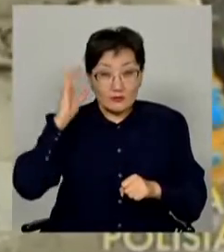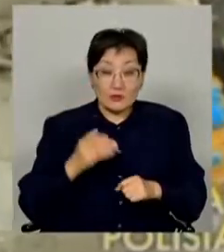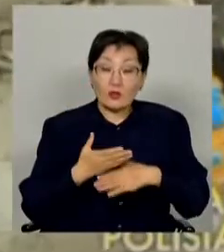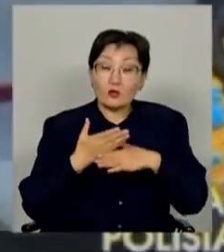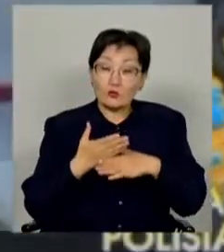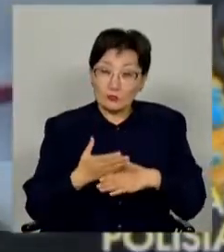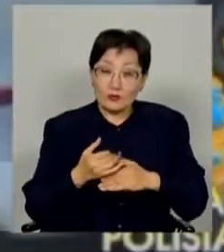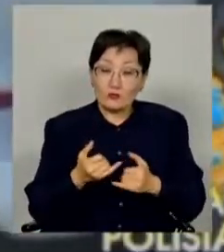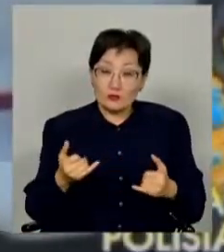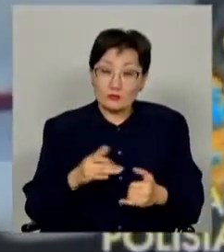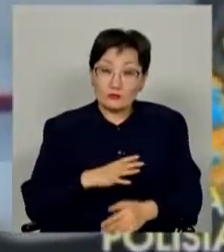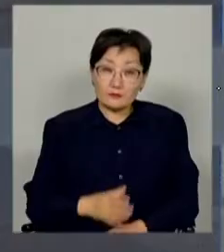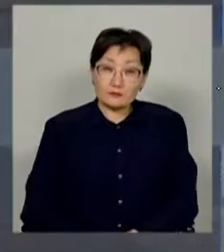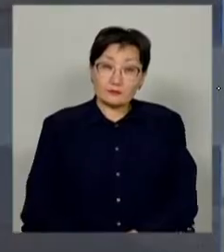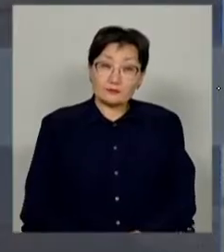көрсетілді.